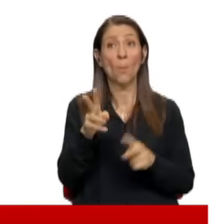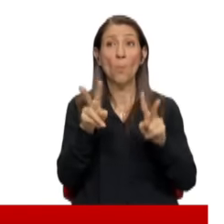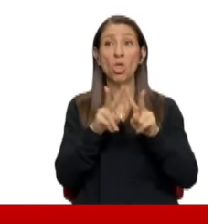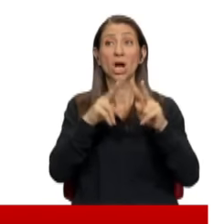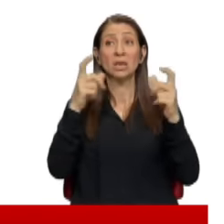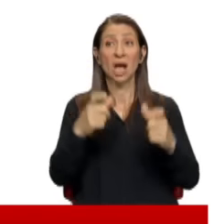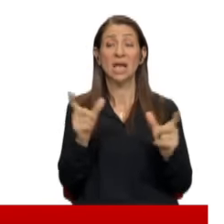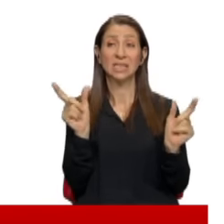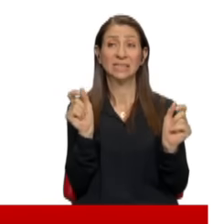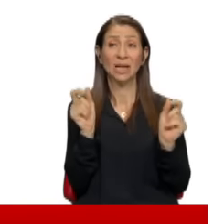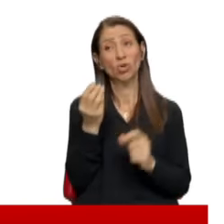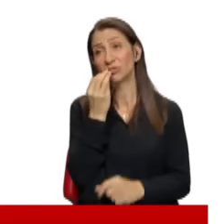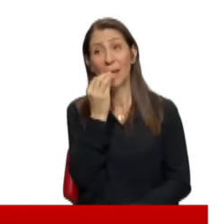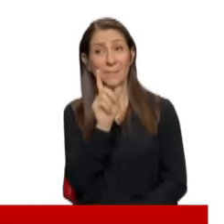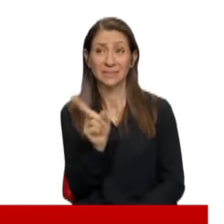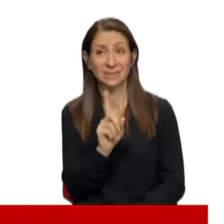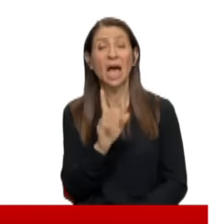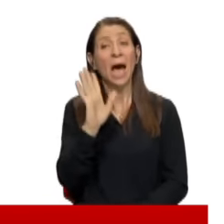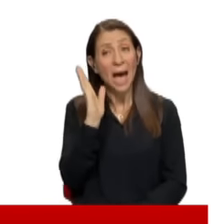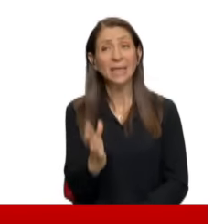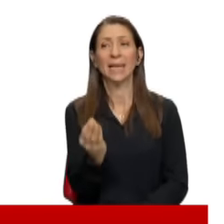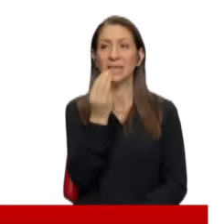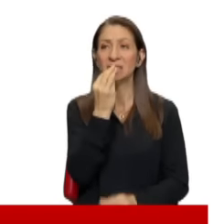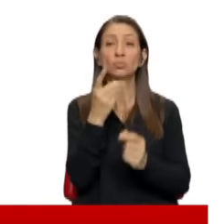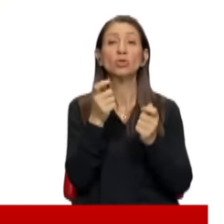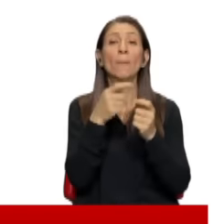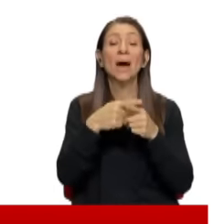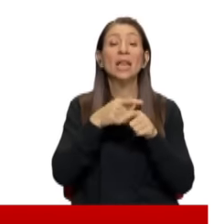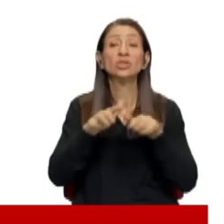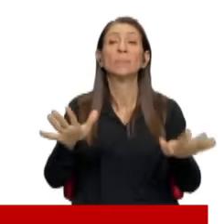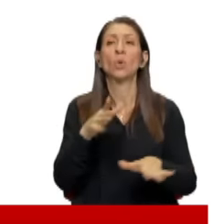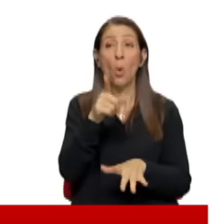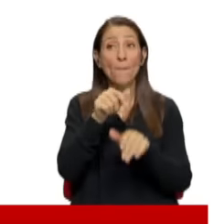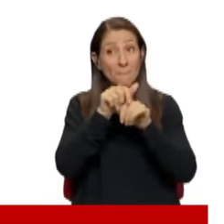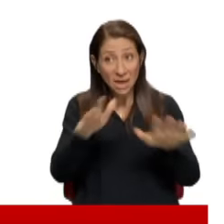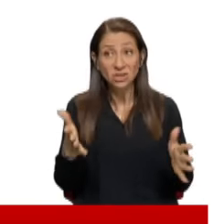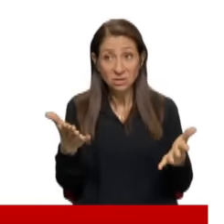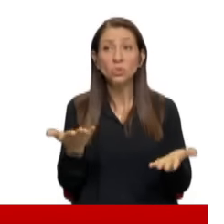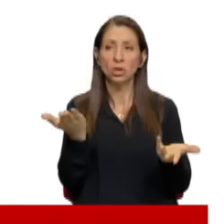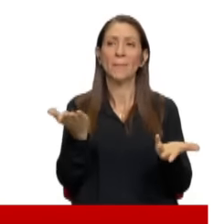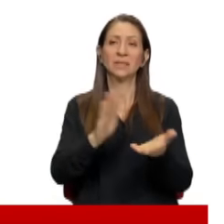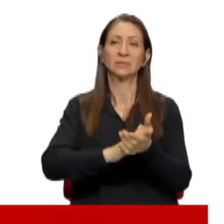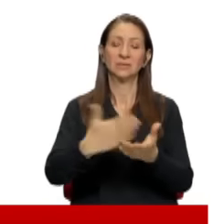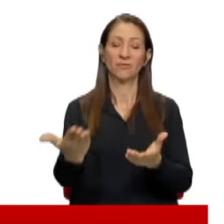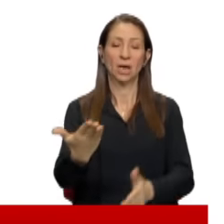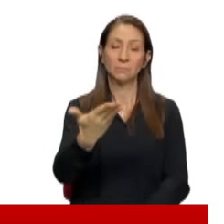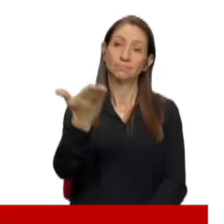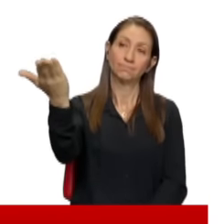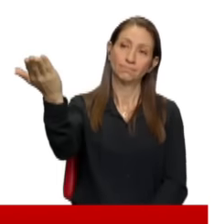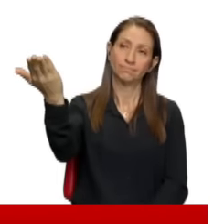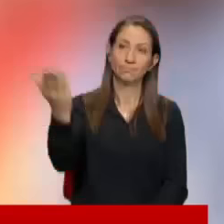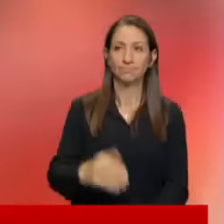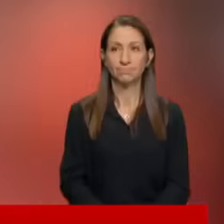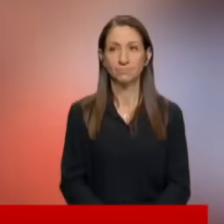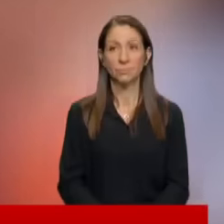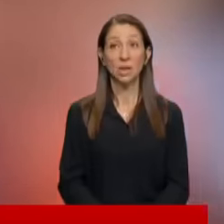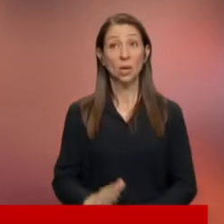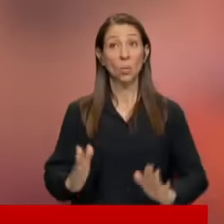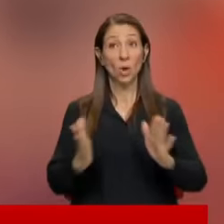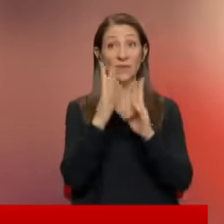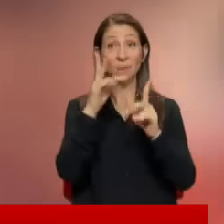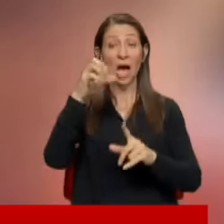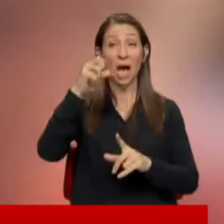Monaco'da ıstakoz yiyemezsiniz. Hadi yediniz, bunu paylaşamazsınız. O ki paylaştınız. O zaman bu partiden istifa edeceksiniz. Muhalefet